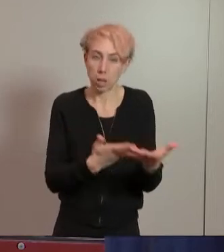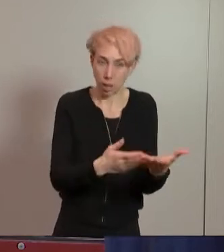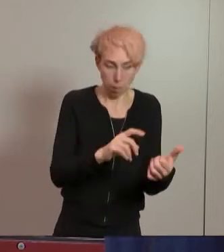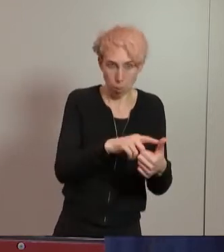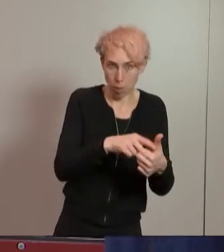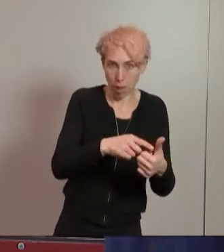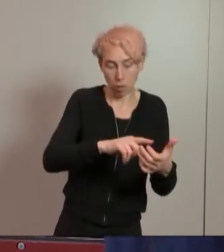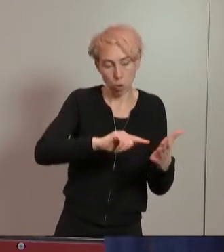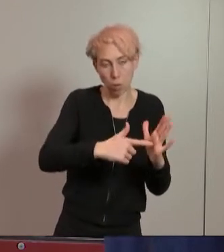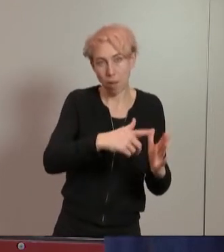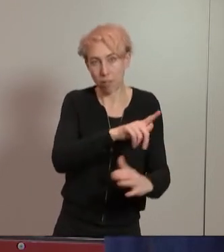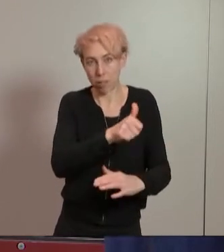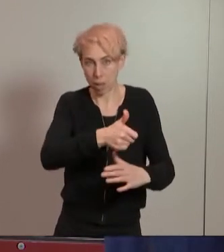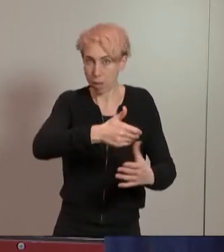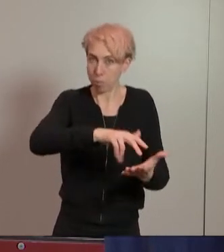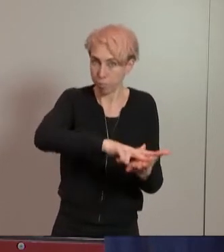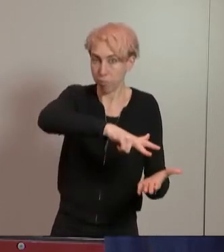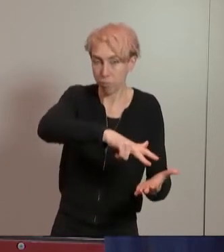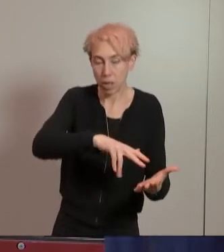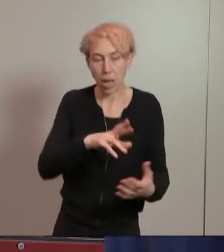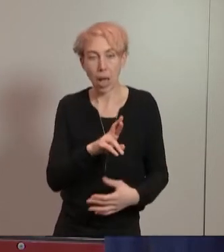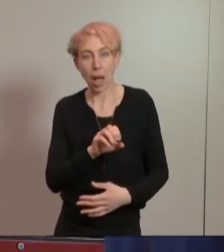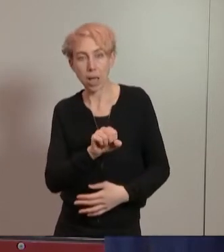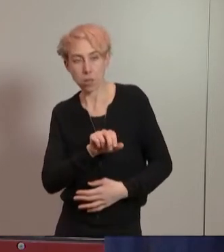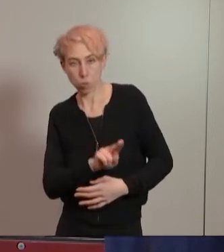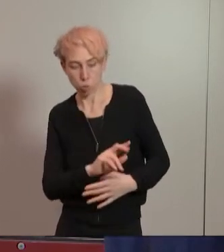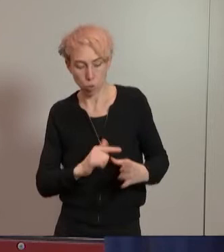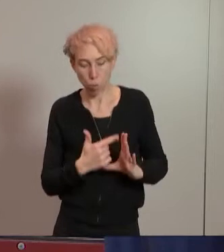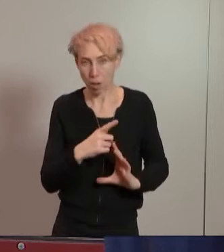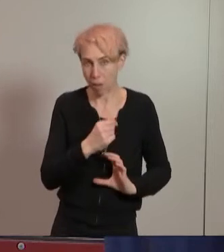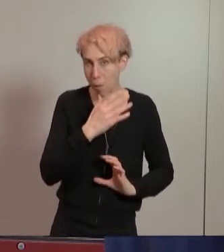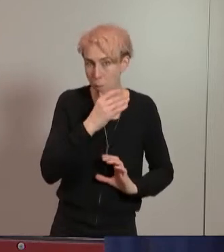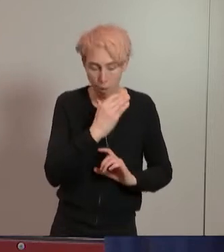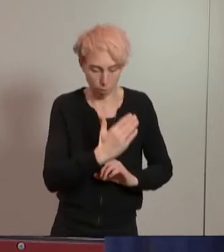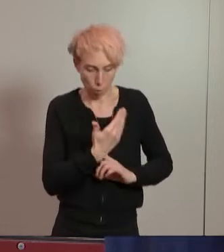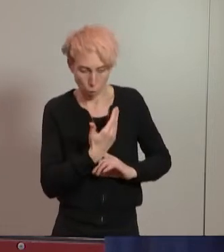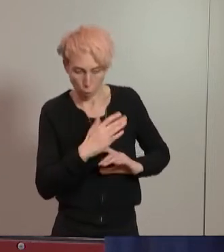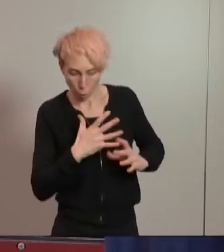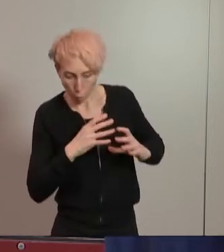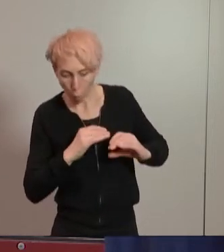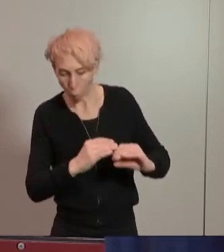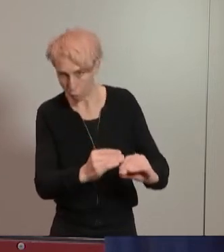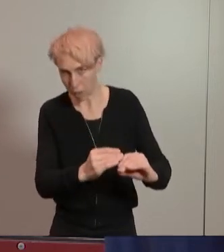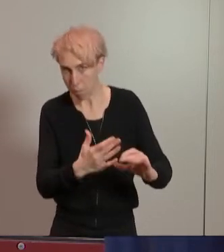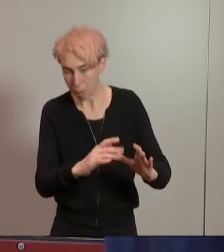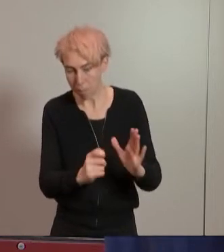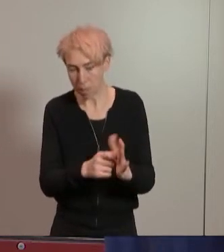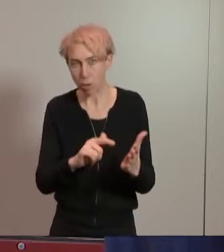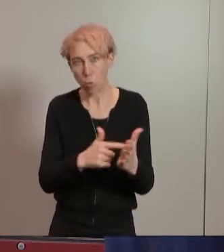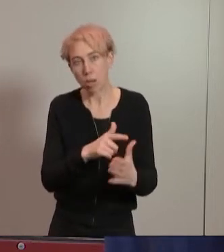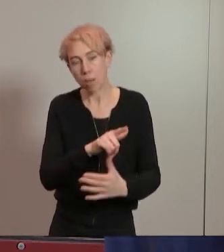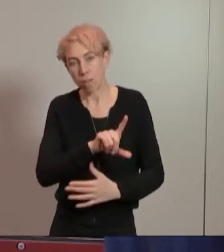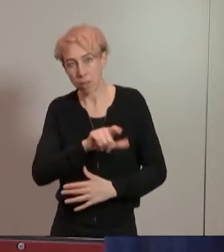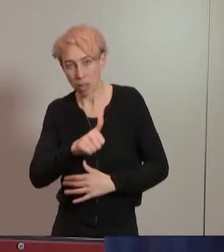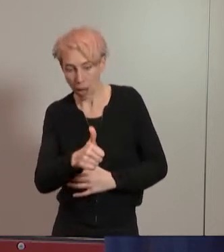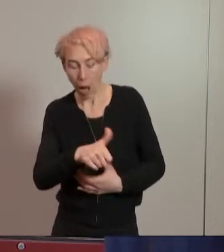adoptées en 2021. Le RSU 2020 ne peut donc pas illustrer leur mise en œuvre. Mais à compter de 2021, ce